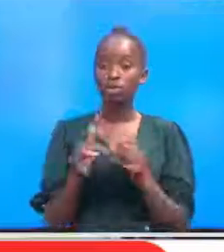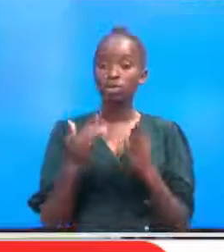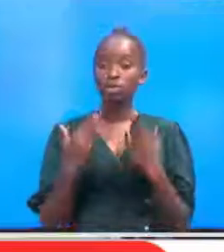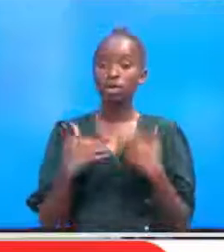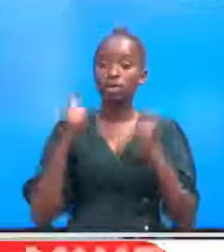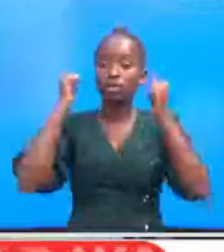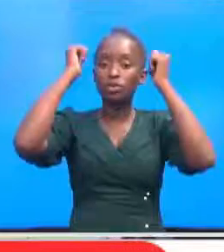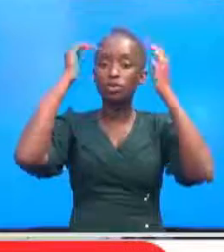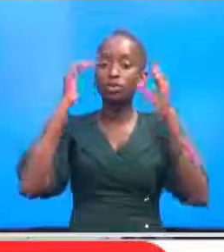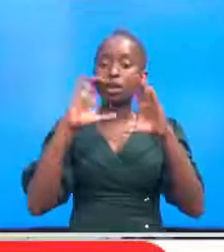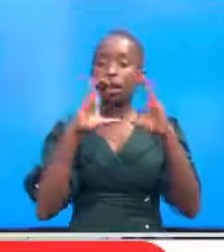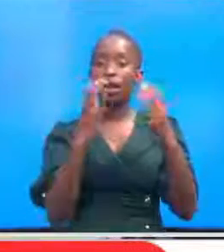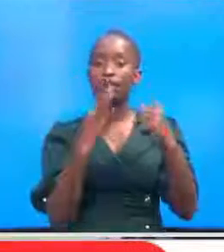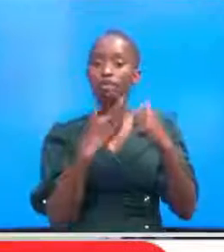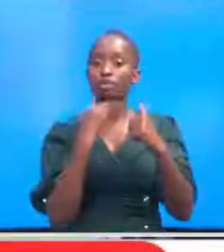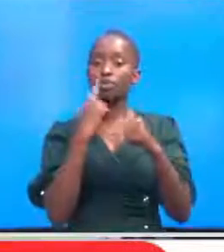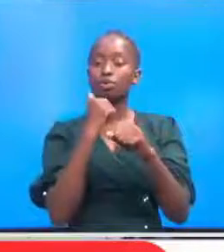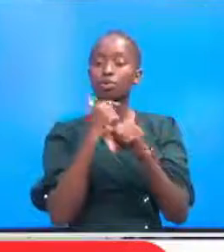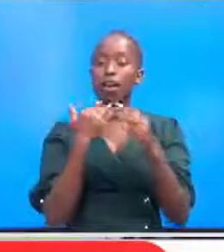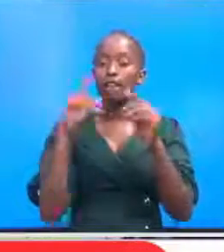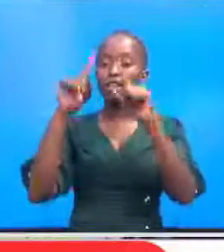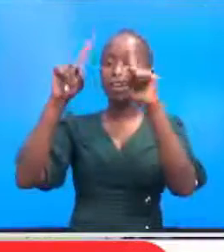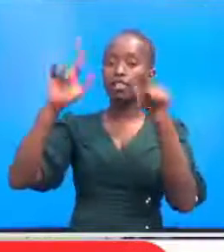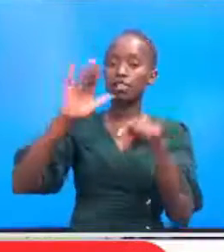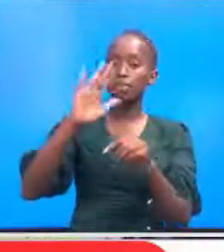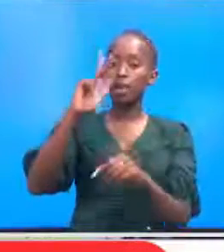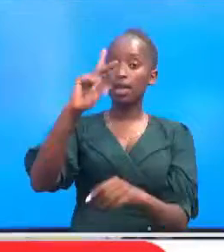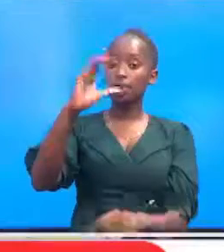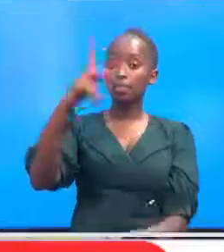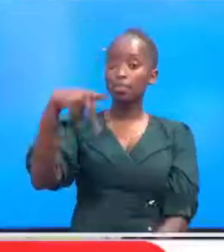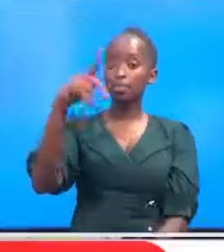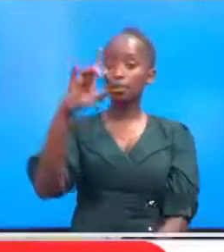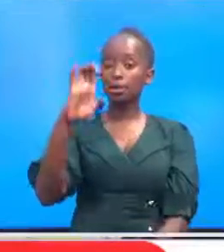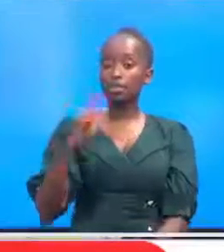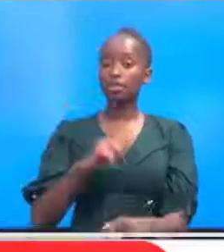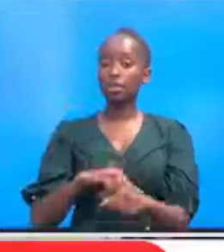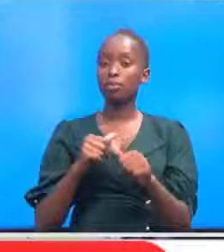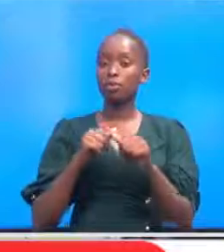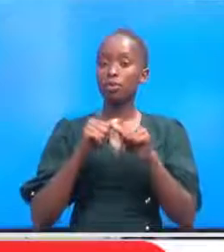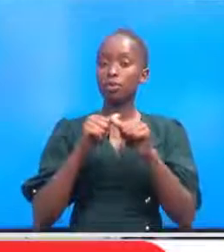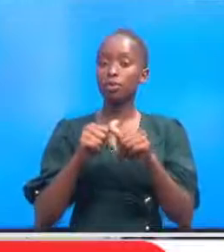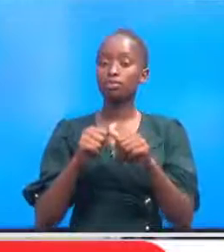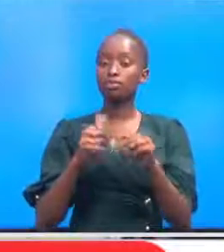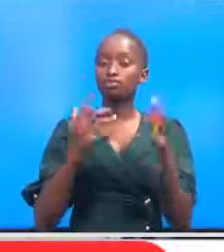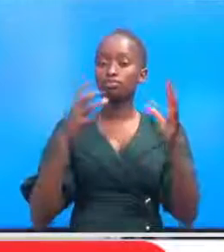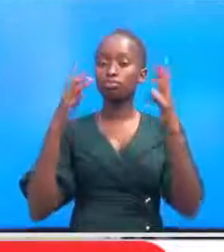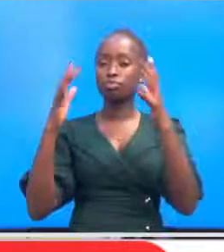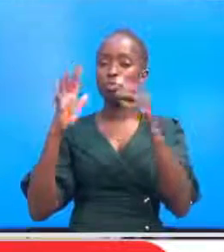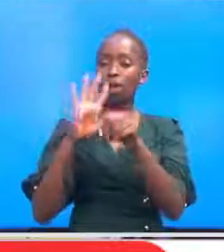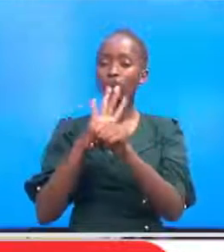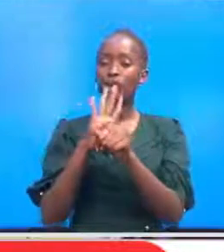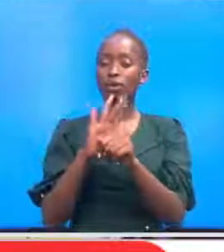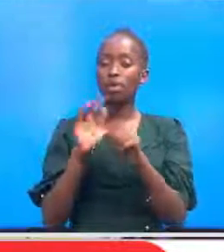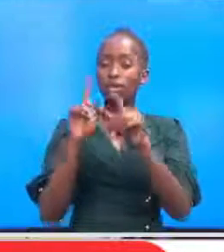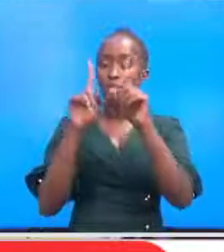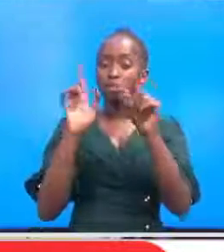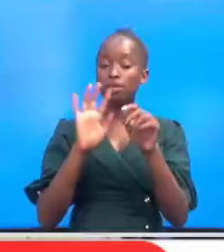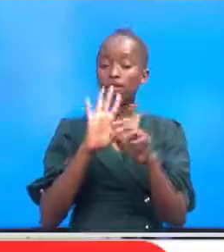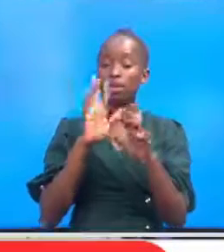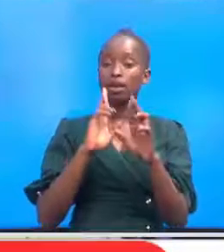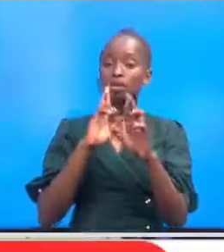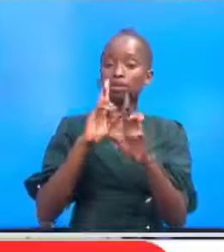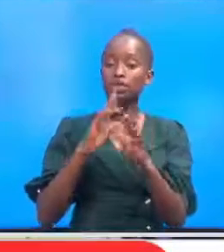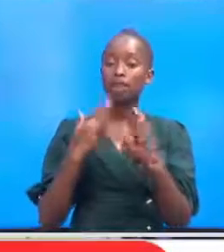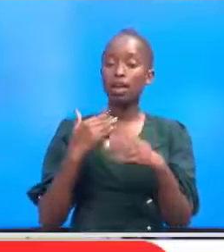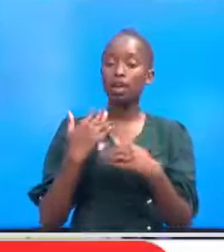Wa darasa la 8 waliofanya mtihani wa KCPE mwaka huu wanapoendelea kufurahia matokeo yao, watoto